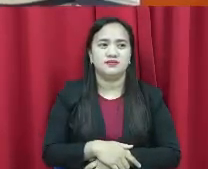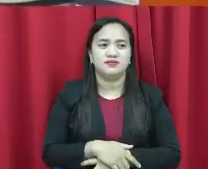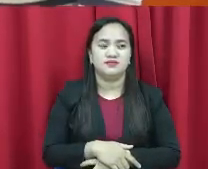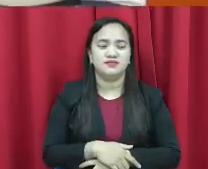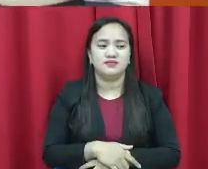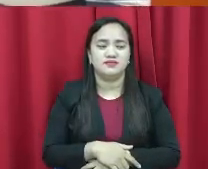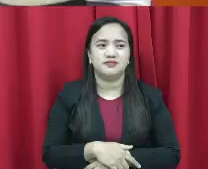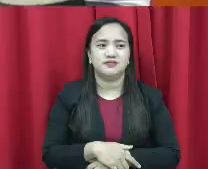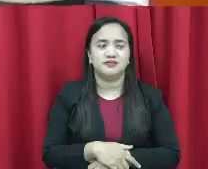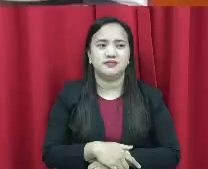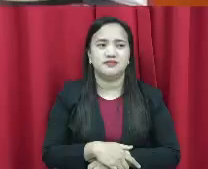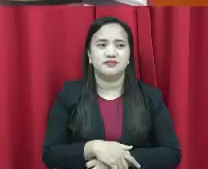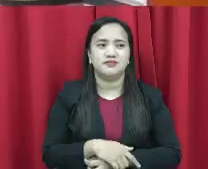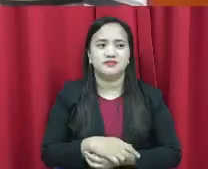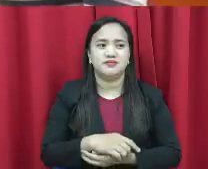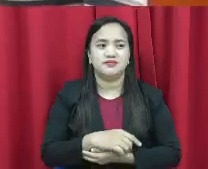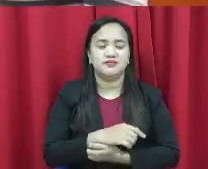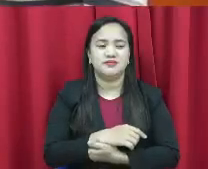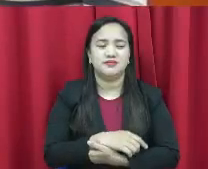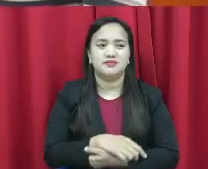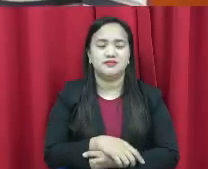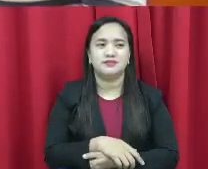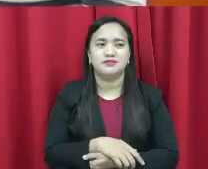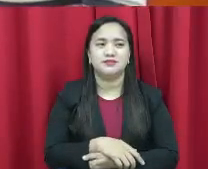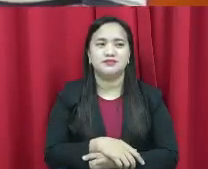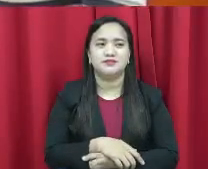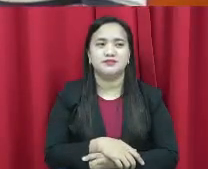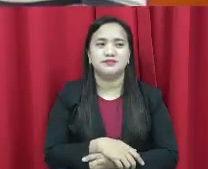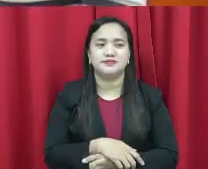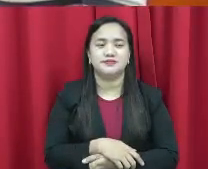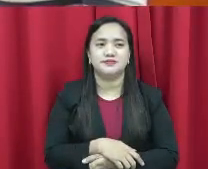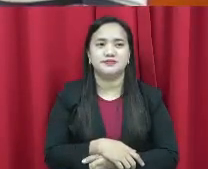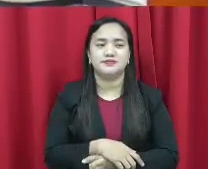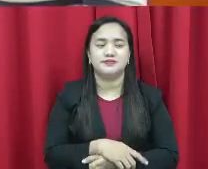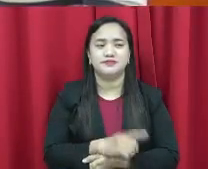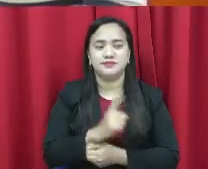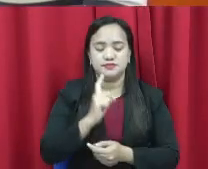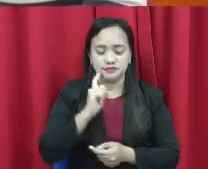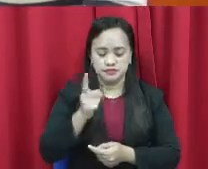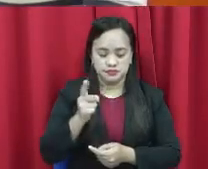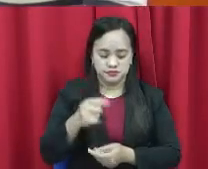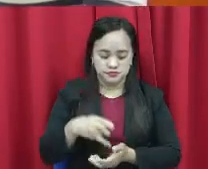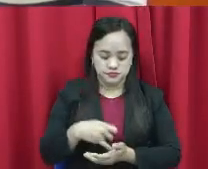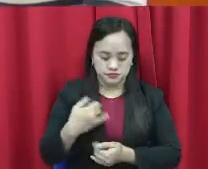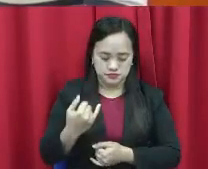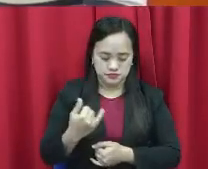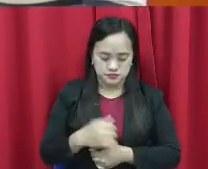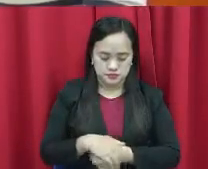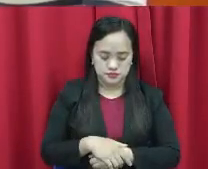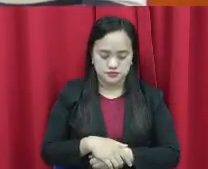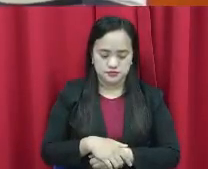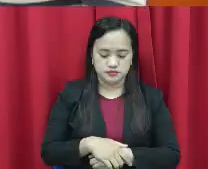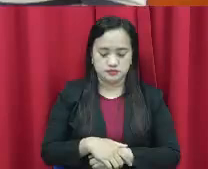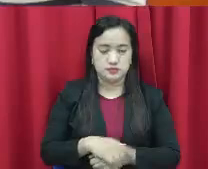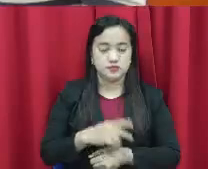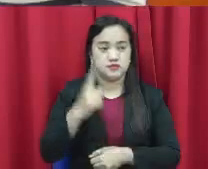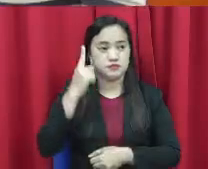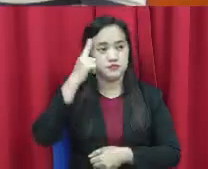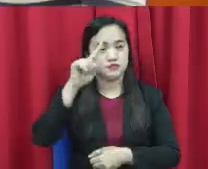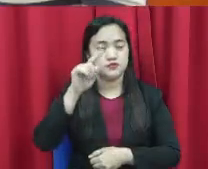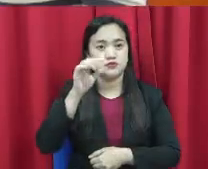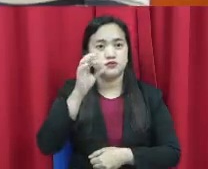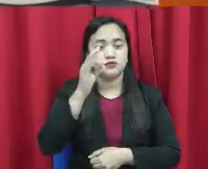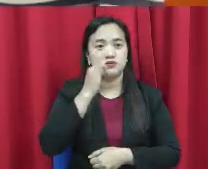Sabi ko mag ah Ano ito ng ah pang ano nila doon ah pagkain nila doon sa